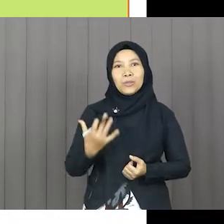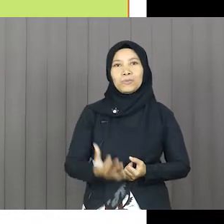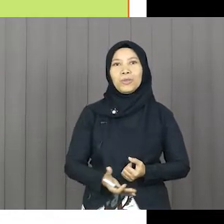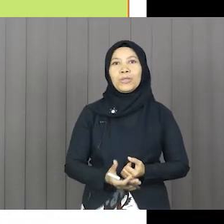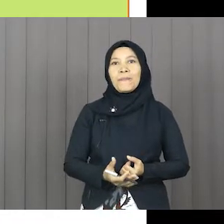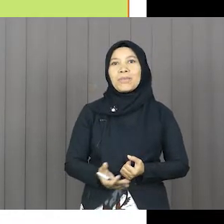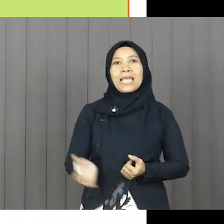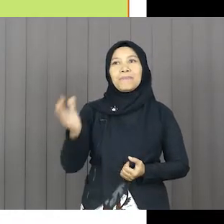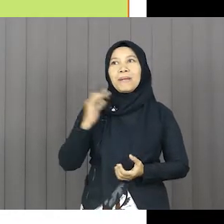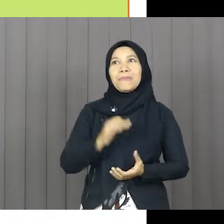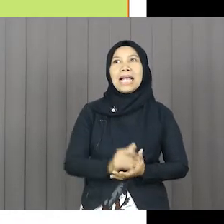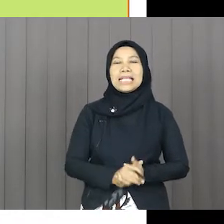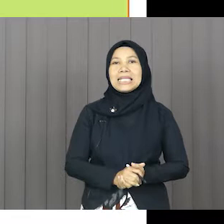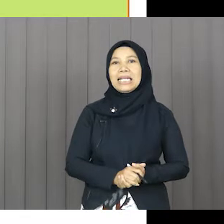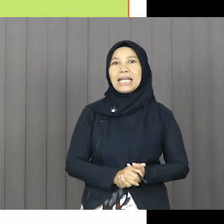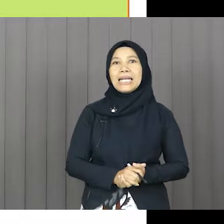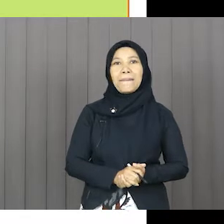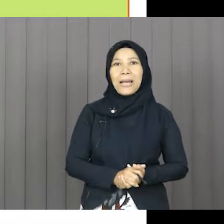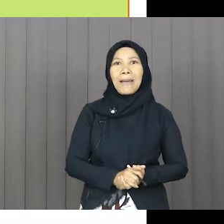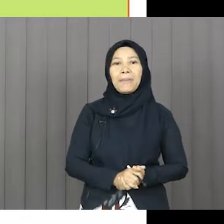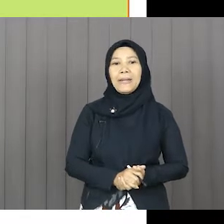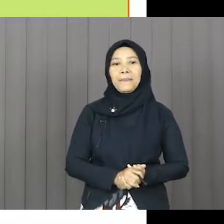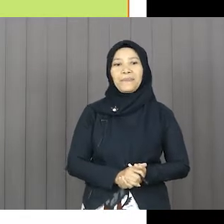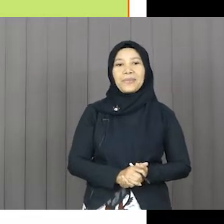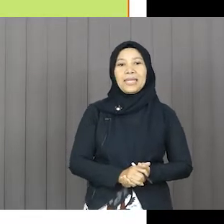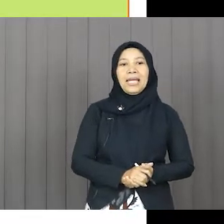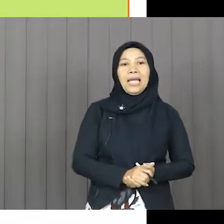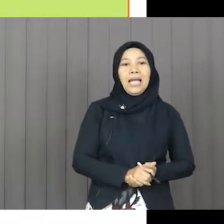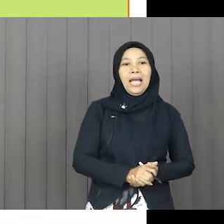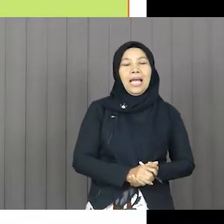semakin menumpuk tanpa menghasilkan apa-apa.